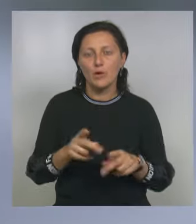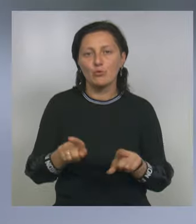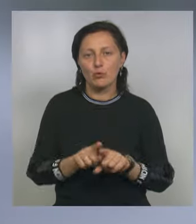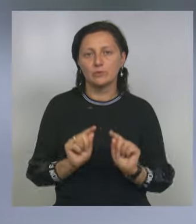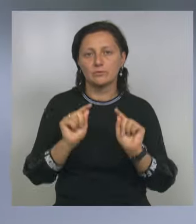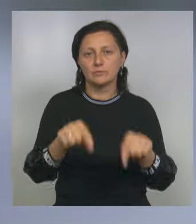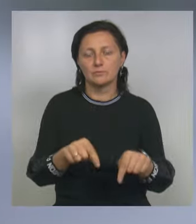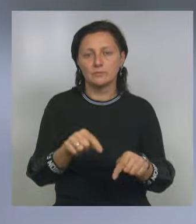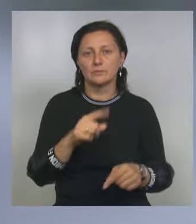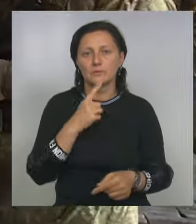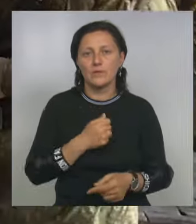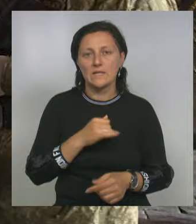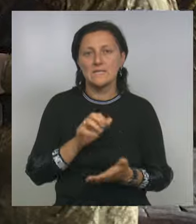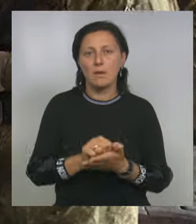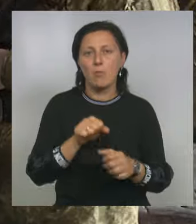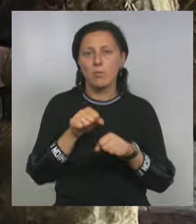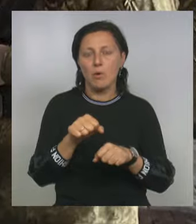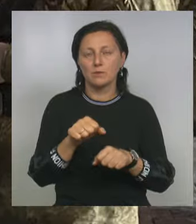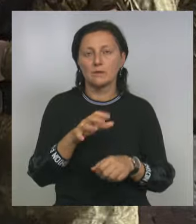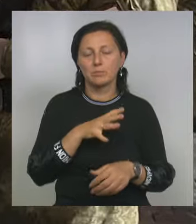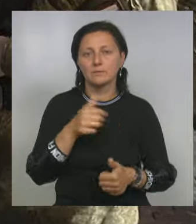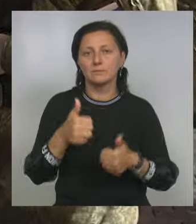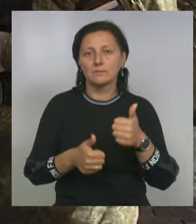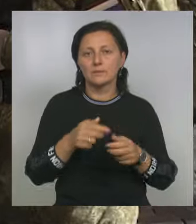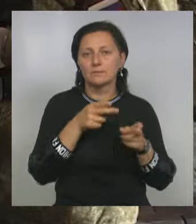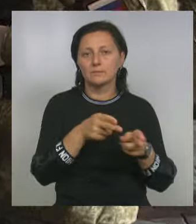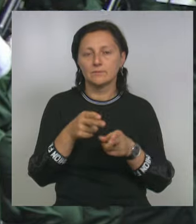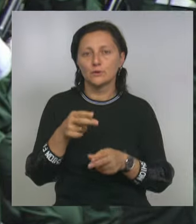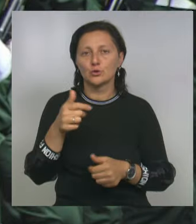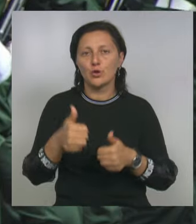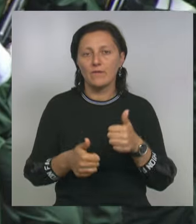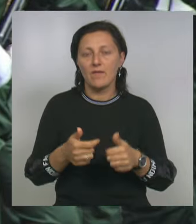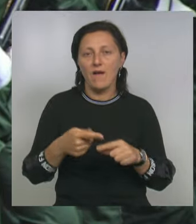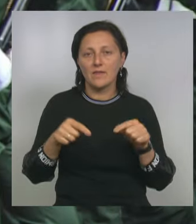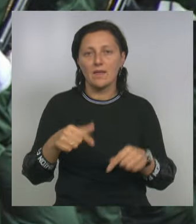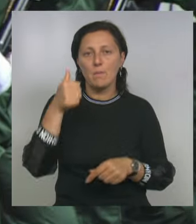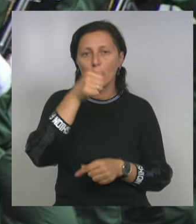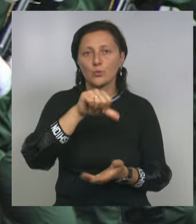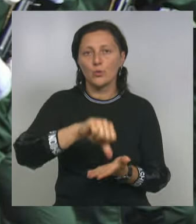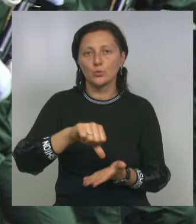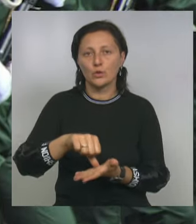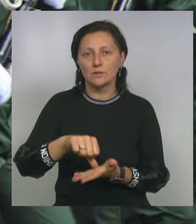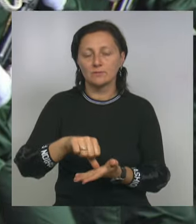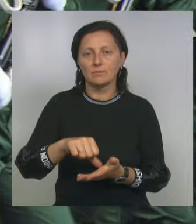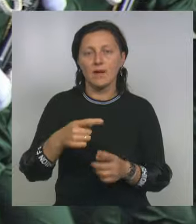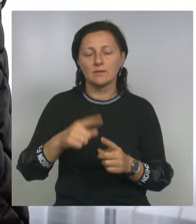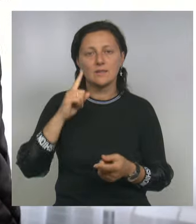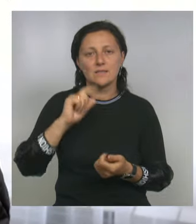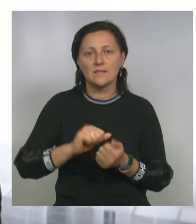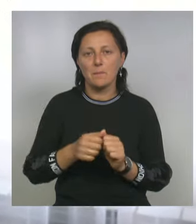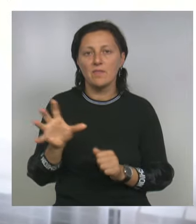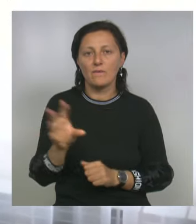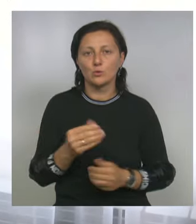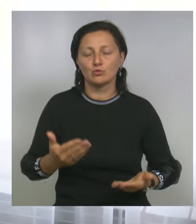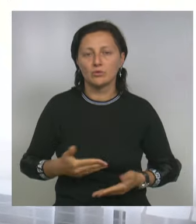на артиллериста и занимается боксом. Проводил бои на соревнованиях разного уровня. А в этом году стал участником события, которое запомнилось на всю